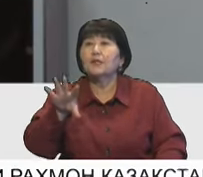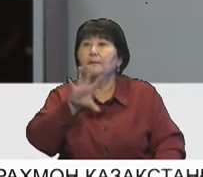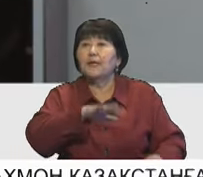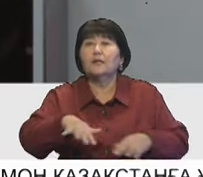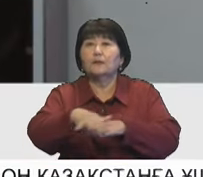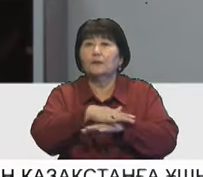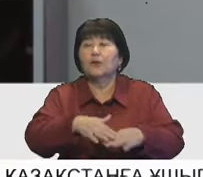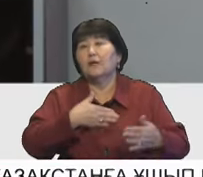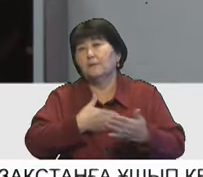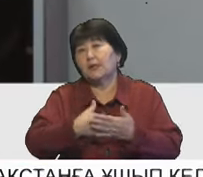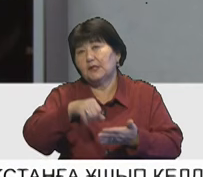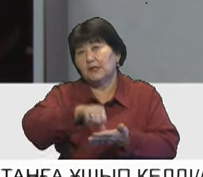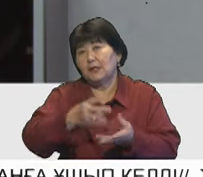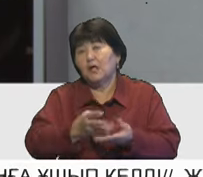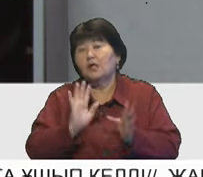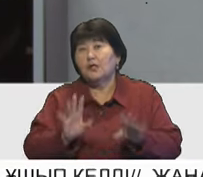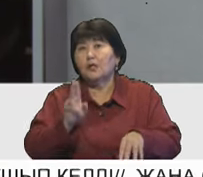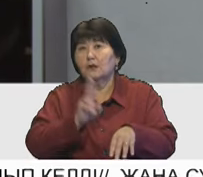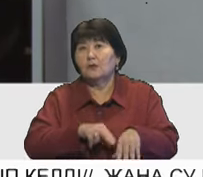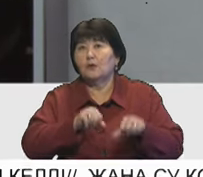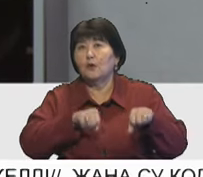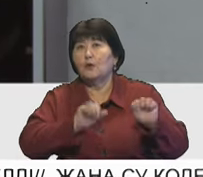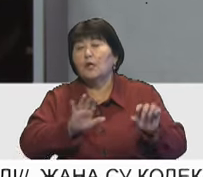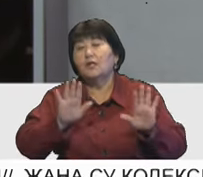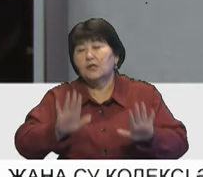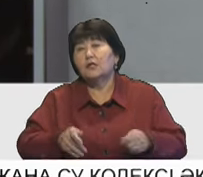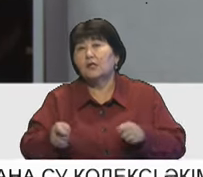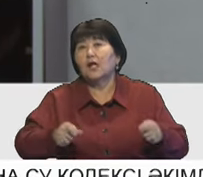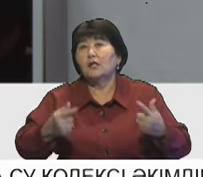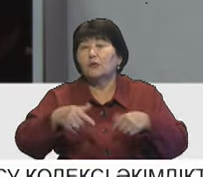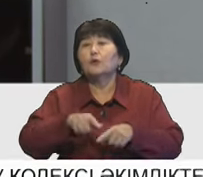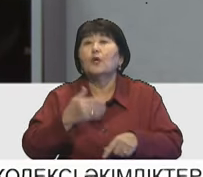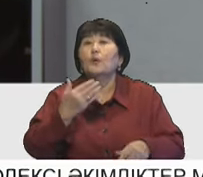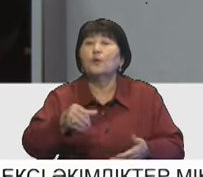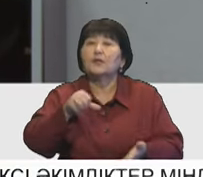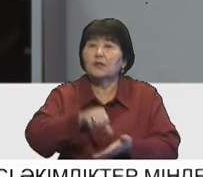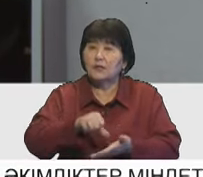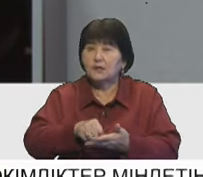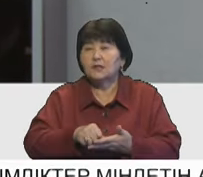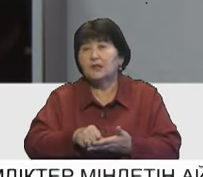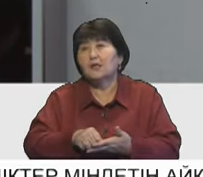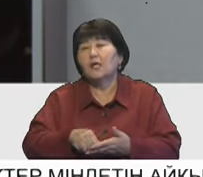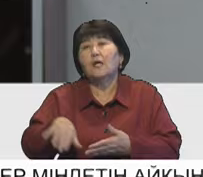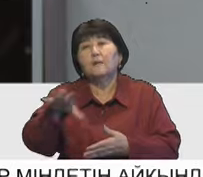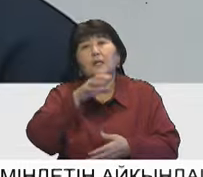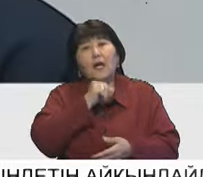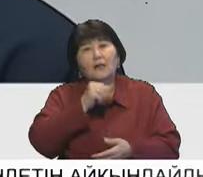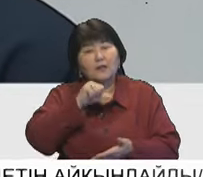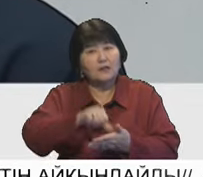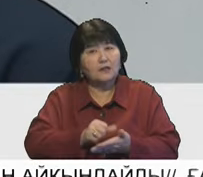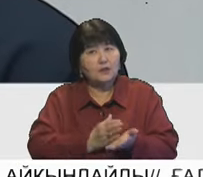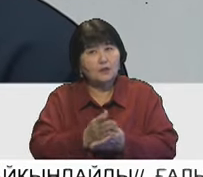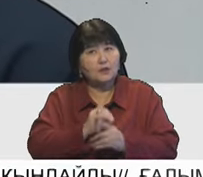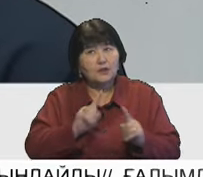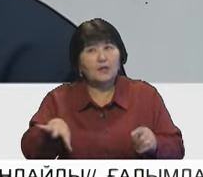керек. Оның тек қана құқық қорғау органдары емес, жергілікті атқарушы органдары емес, оның ішінде ата-аналардың да рөлі ерекше. Бұл